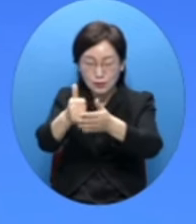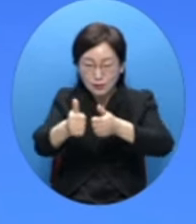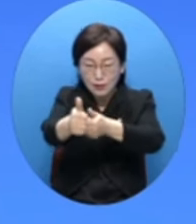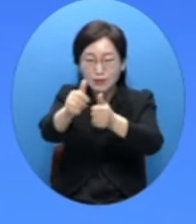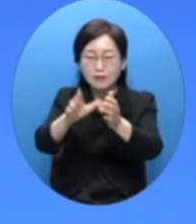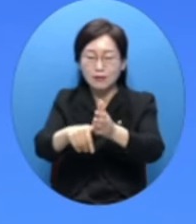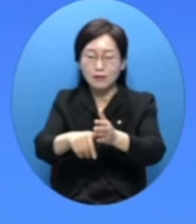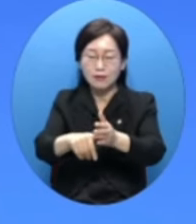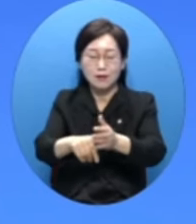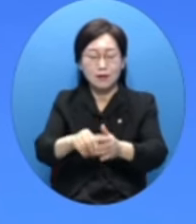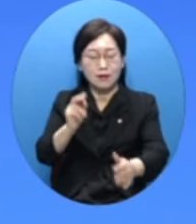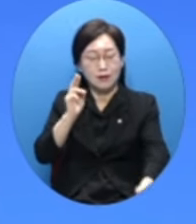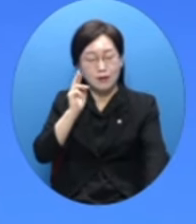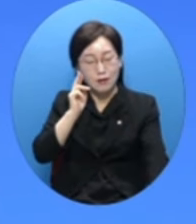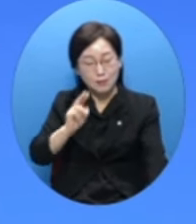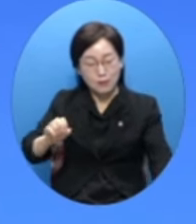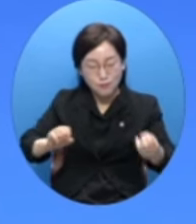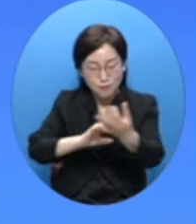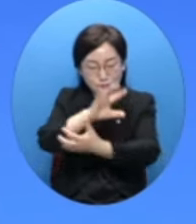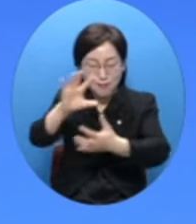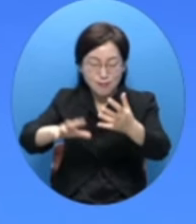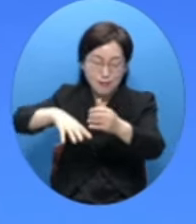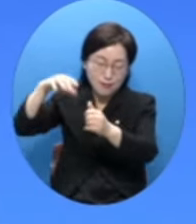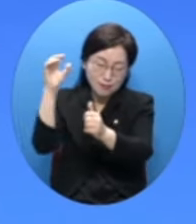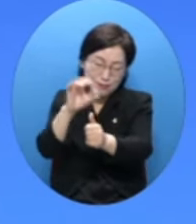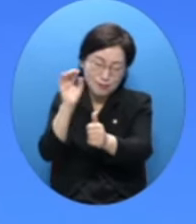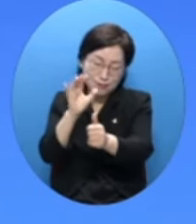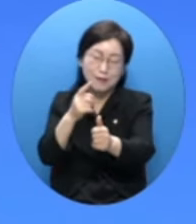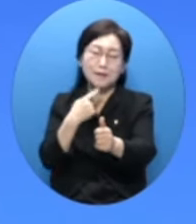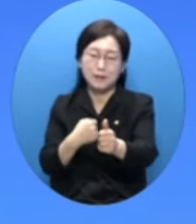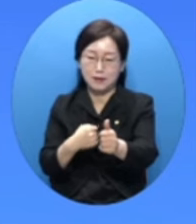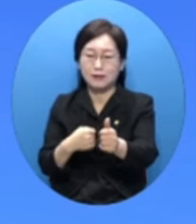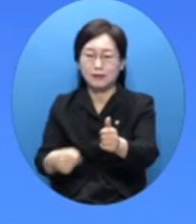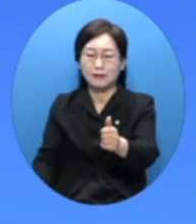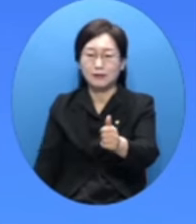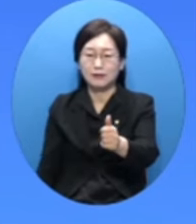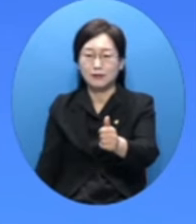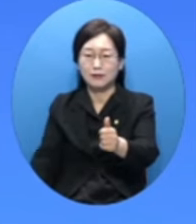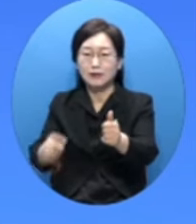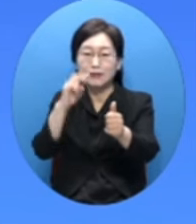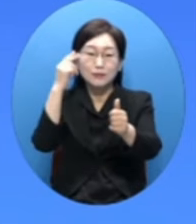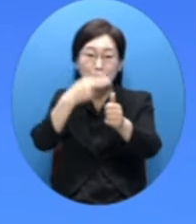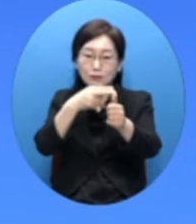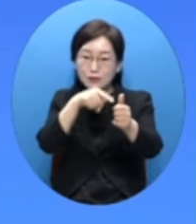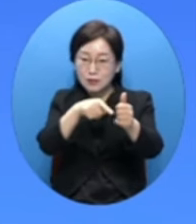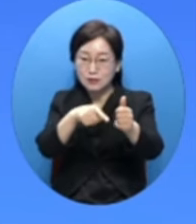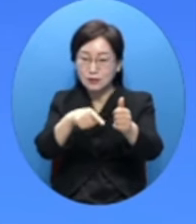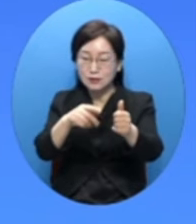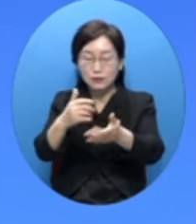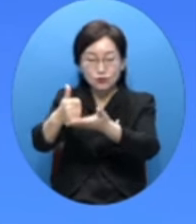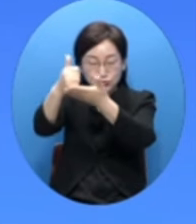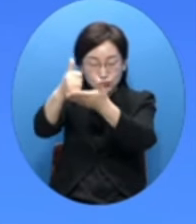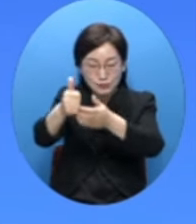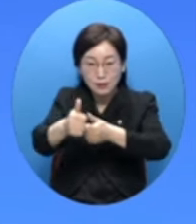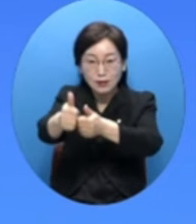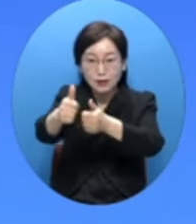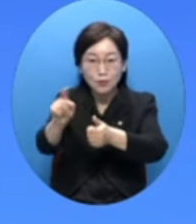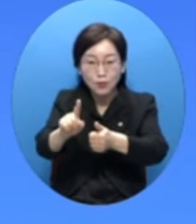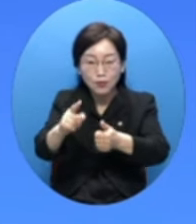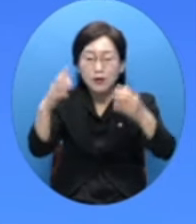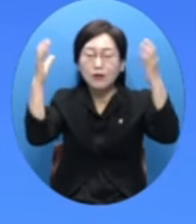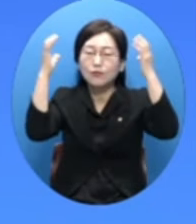없는 환난과 핍박이 그를 뒤따랐습니다. 사도 바울이 있어 주님을 섬기는 삶은 고난의